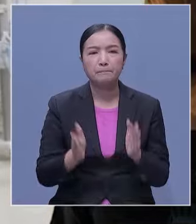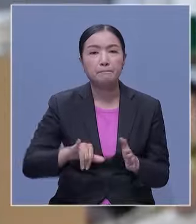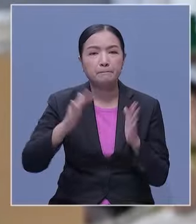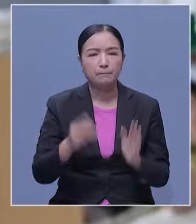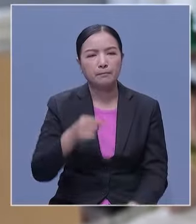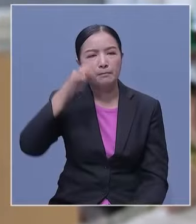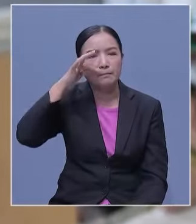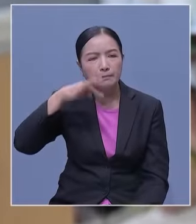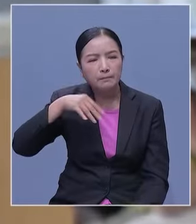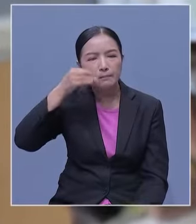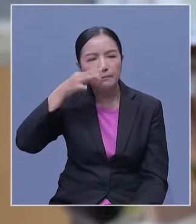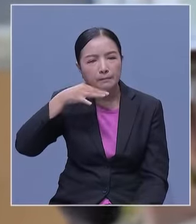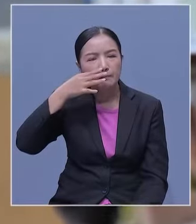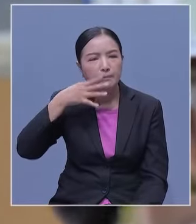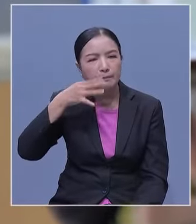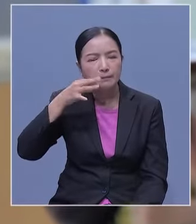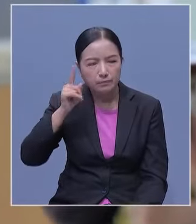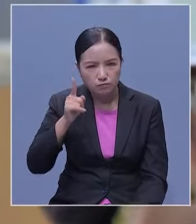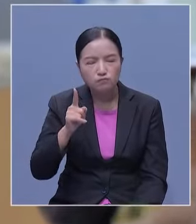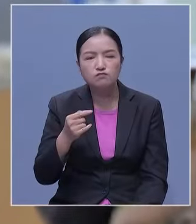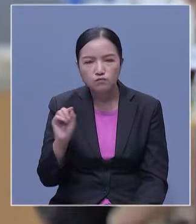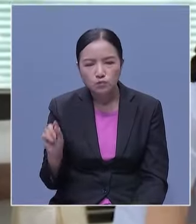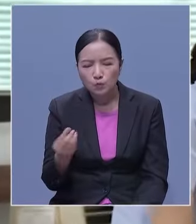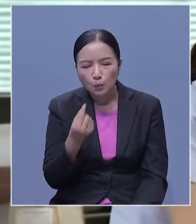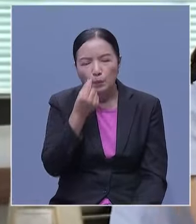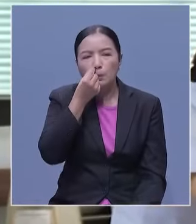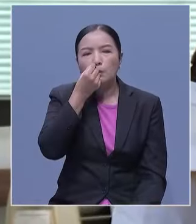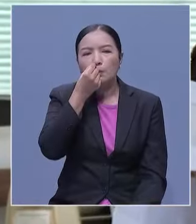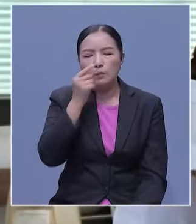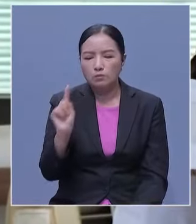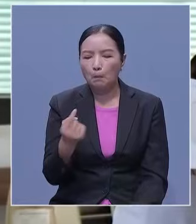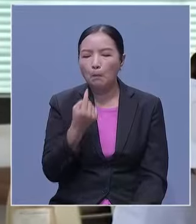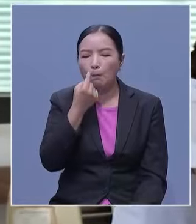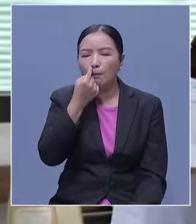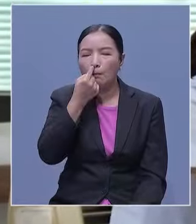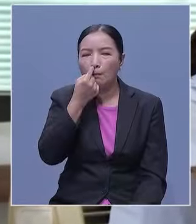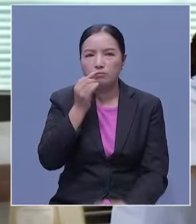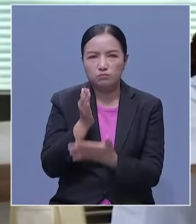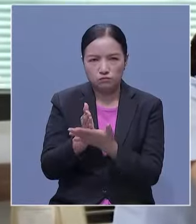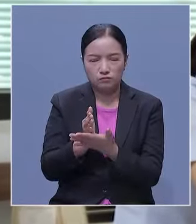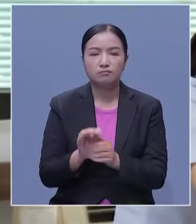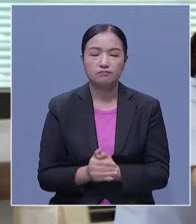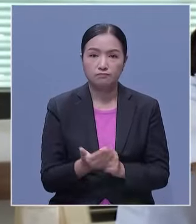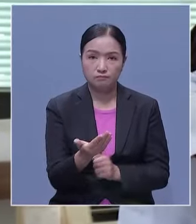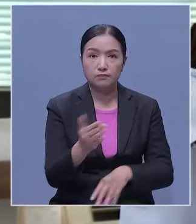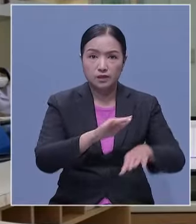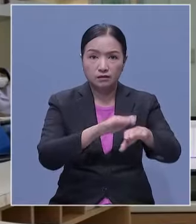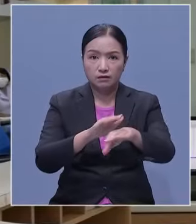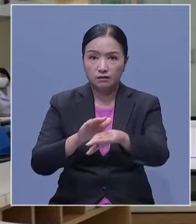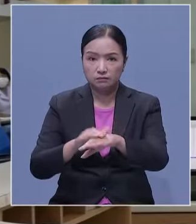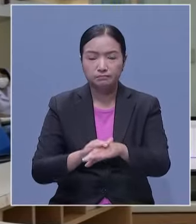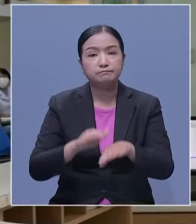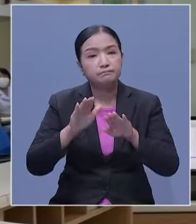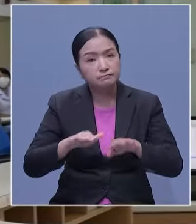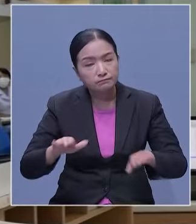เลือดก็จะไหลอยู่แบบนั้นนะครับก็ต้องใส่วัสดุห้ามเลือดเข้าไปในช่องจมูกเพื่อช่วยเลือดหยุดไหลเพราะฉะนั้นคุณหมอก็ขอเตือนนะครับว่านอกจ